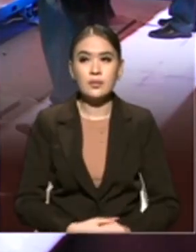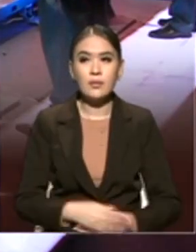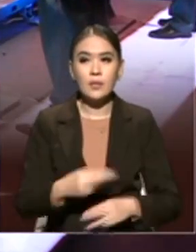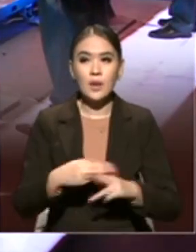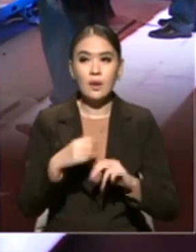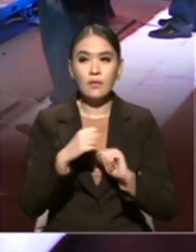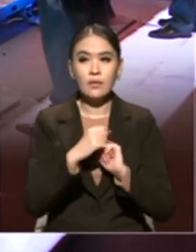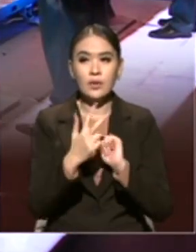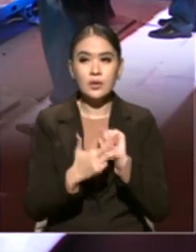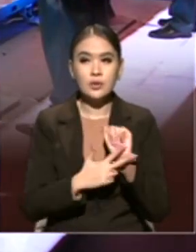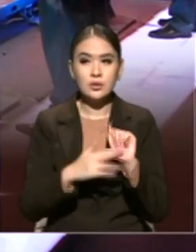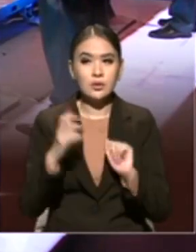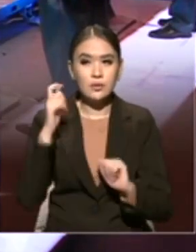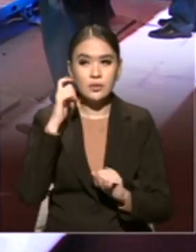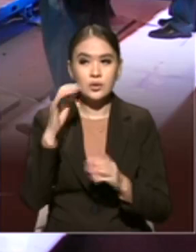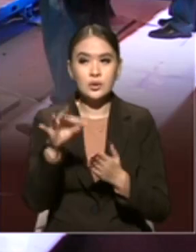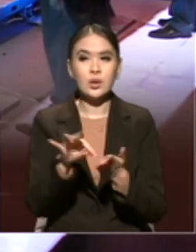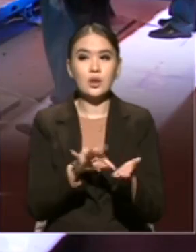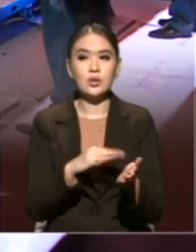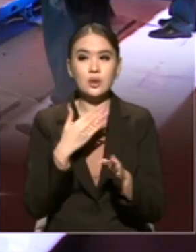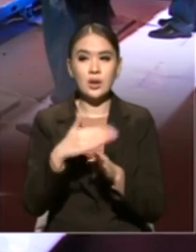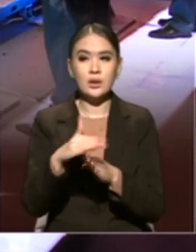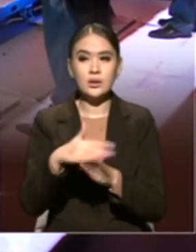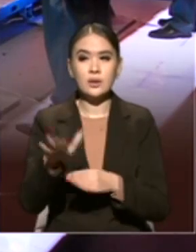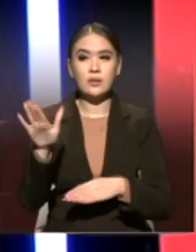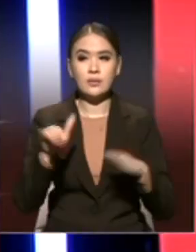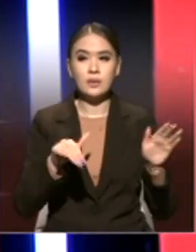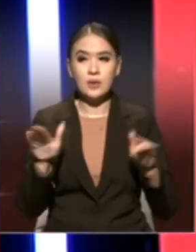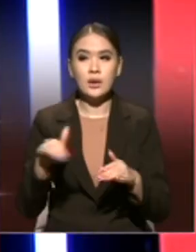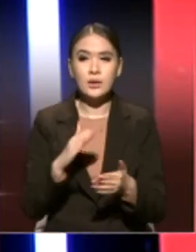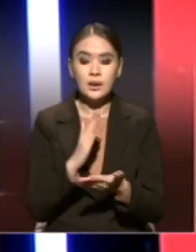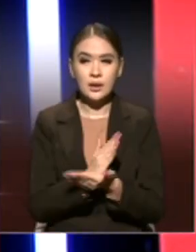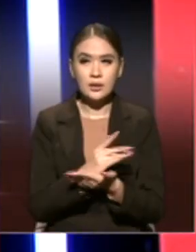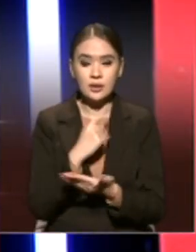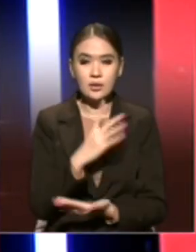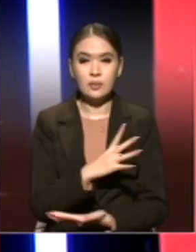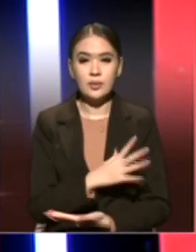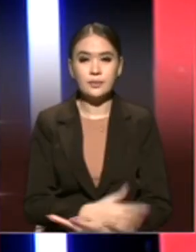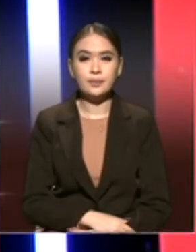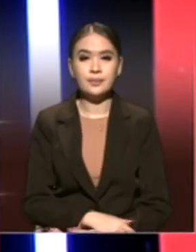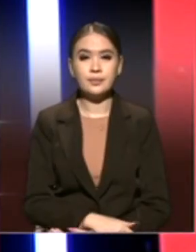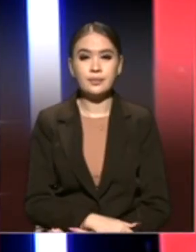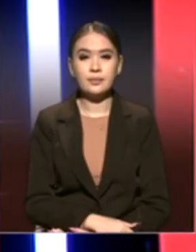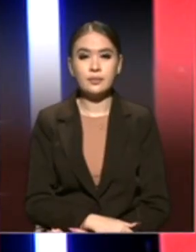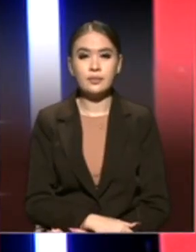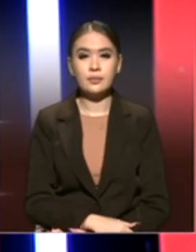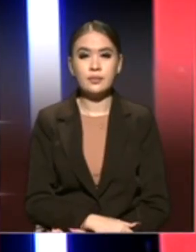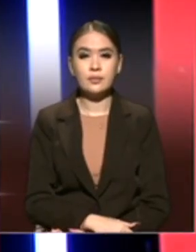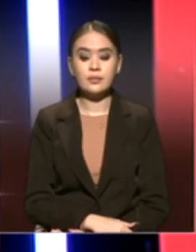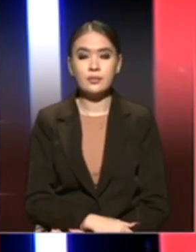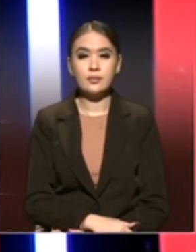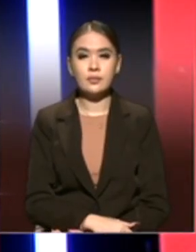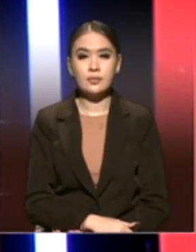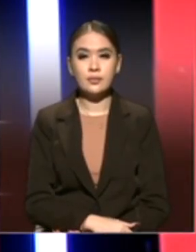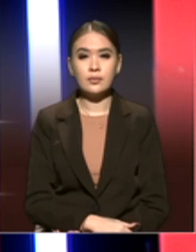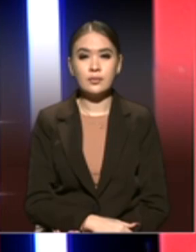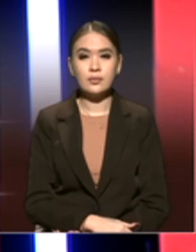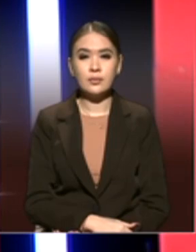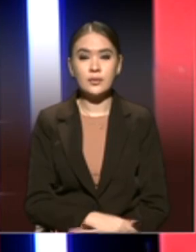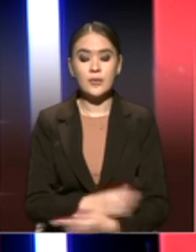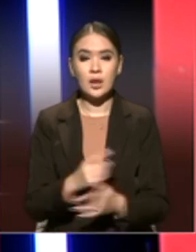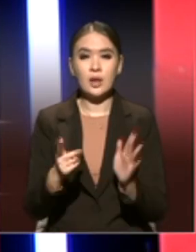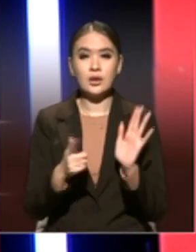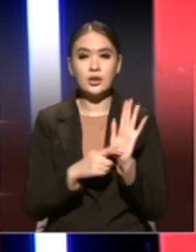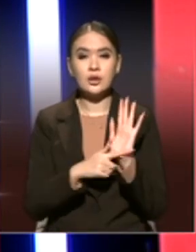Кәмелеттік жасқа толасып қарыз алып жатыр деген мәселе ғой. Байланысқа шықтыңыз, тыңдап тұрмыз, саламатсыз ба? А мен бар ғой, мына Жетісу